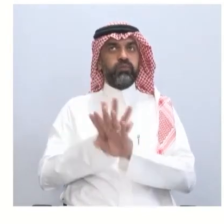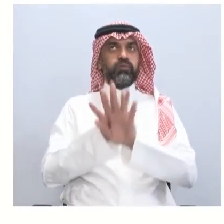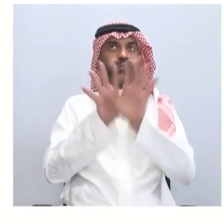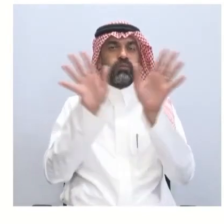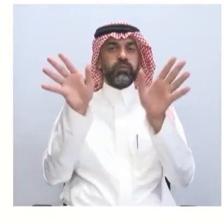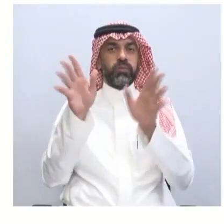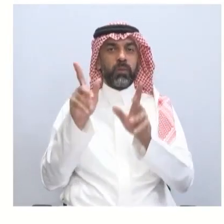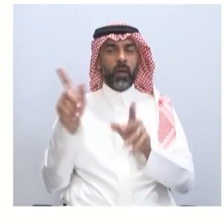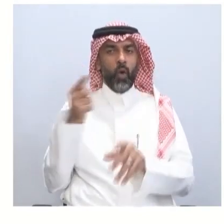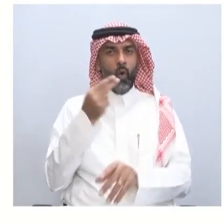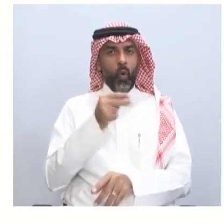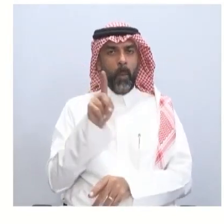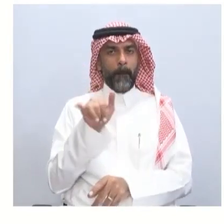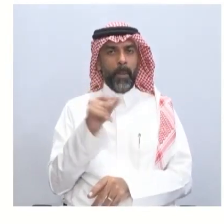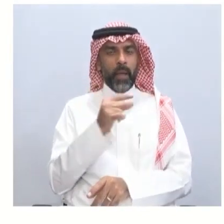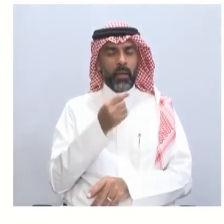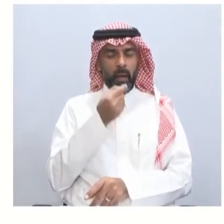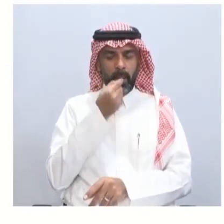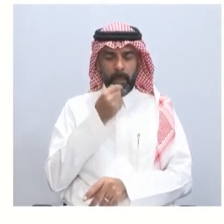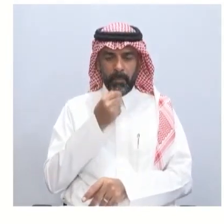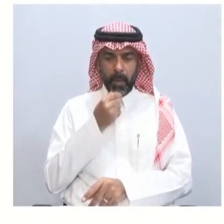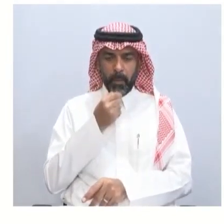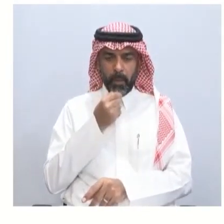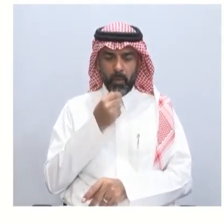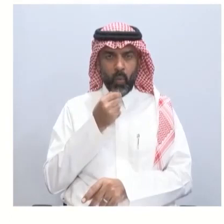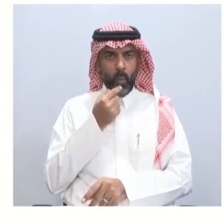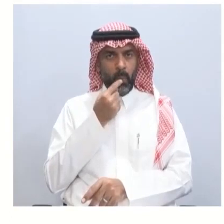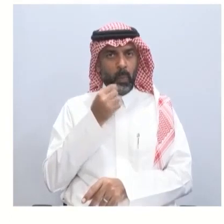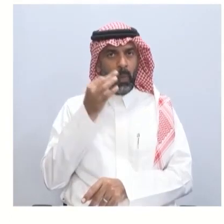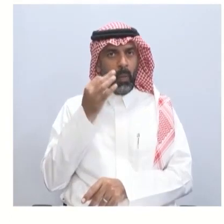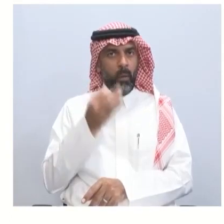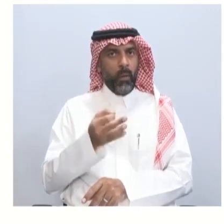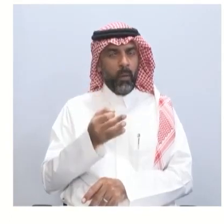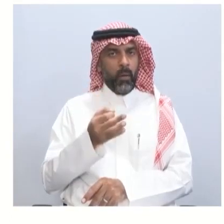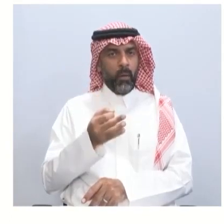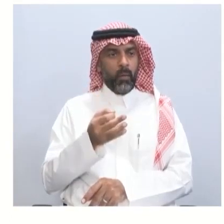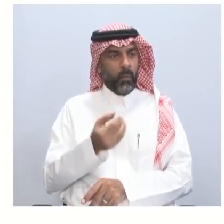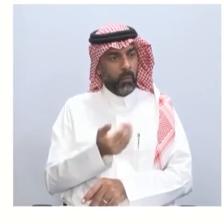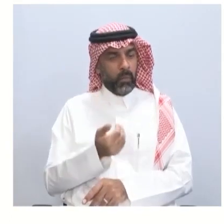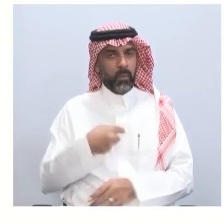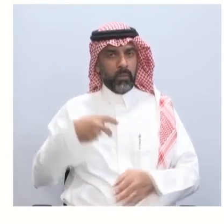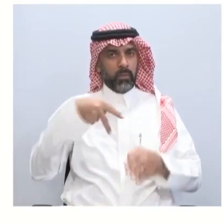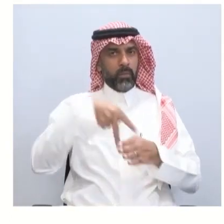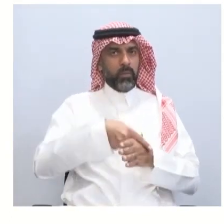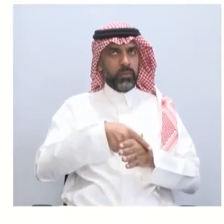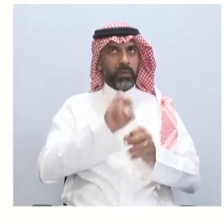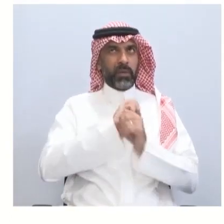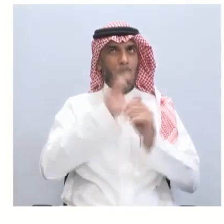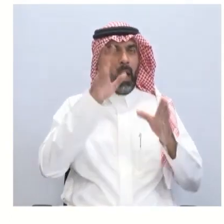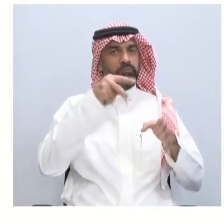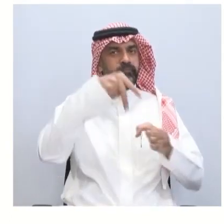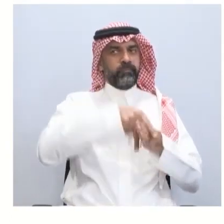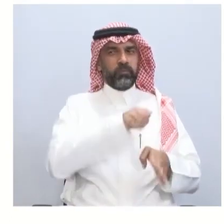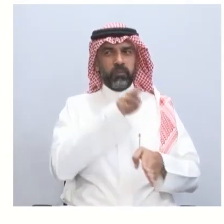اكله فقال هذا والله ممتازين فركب فرسهم حينما اصبح وذهب الى تلك